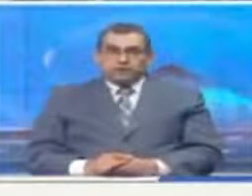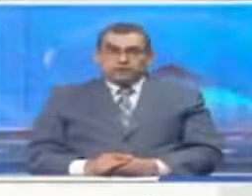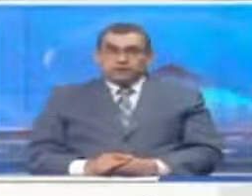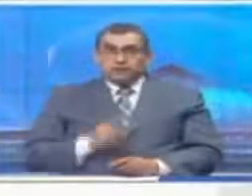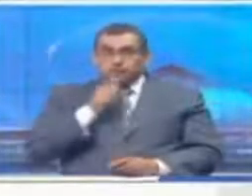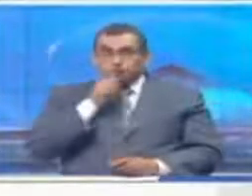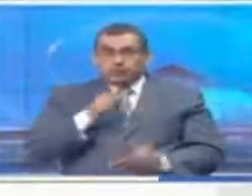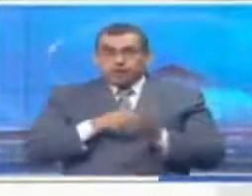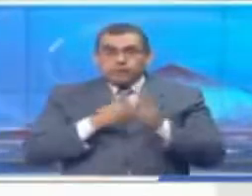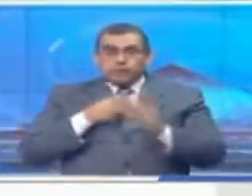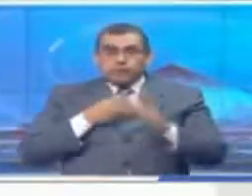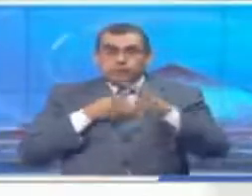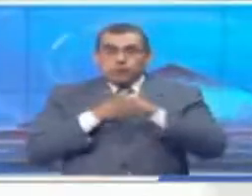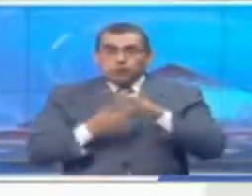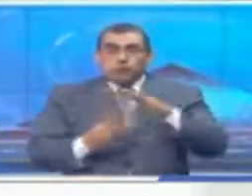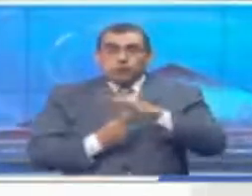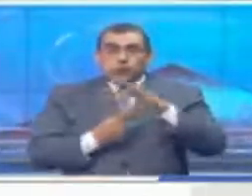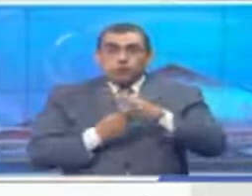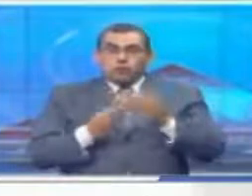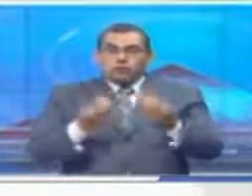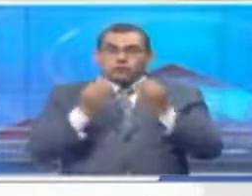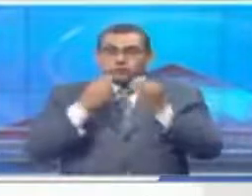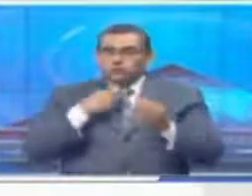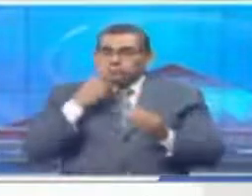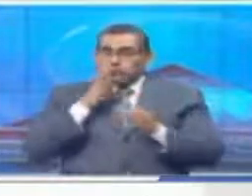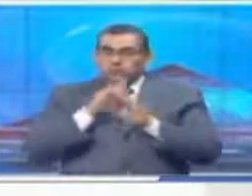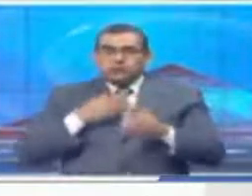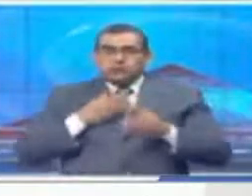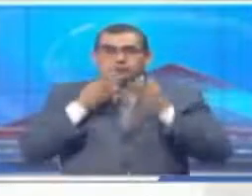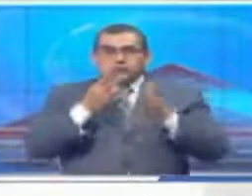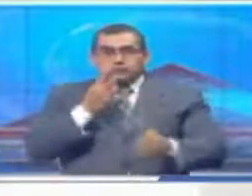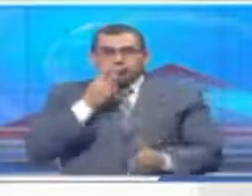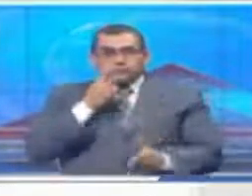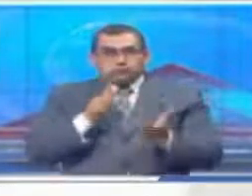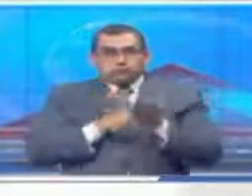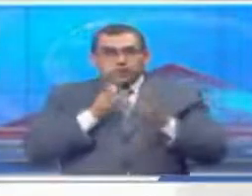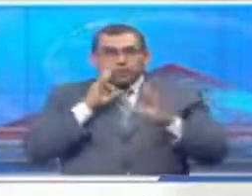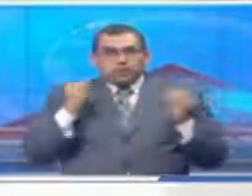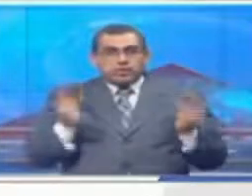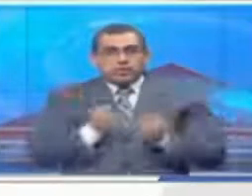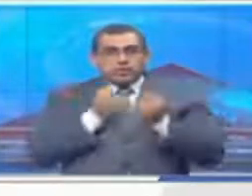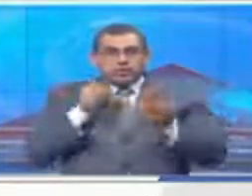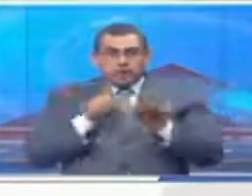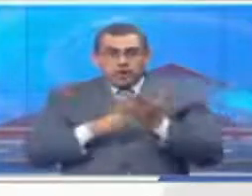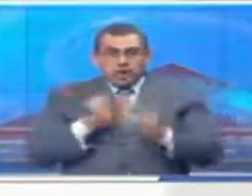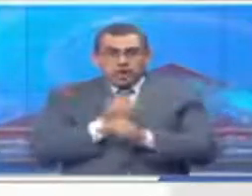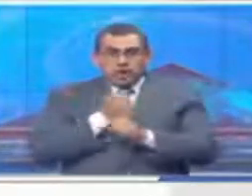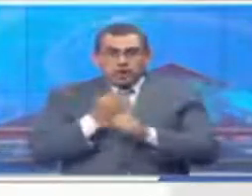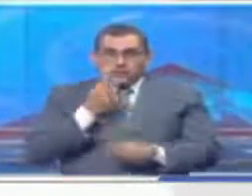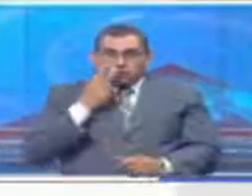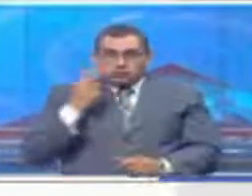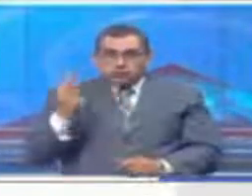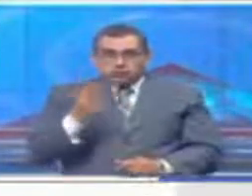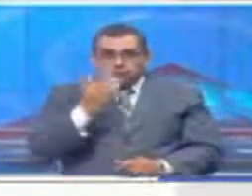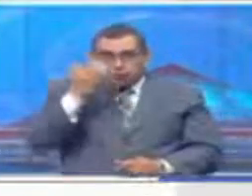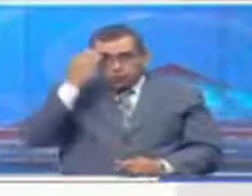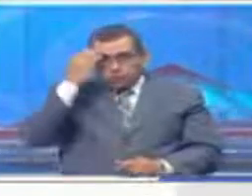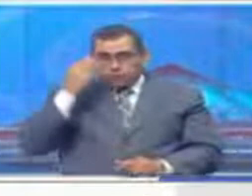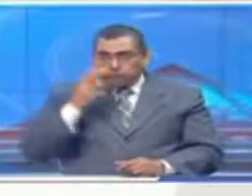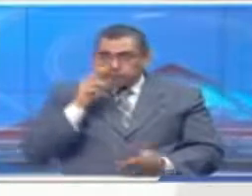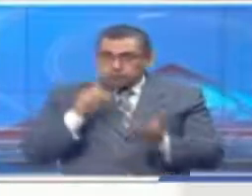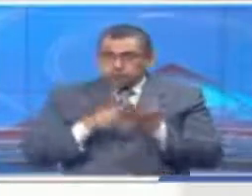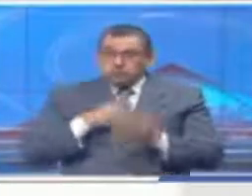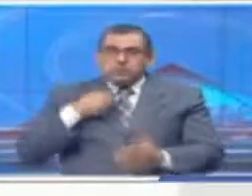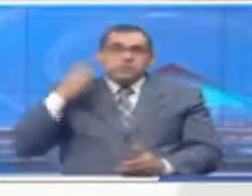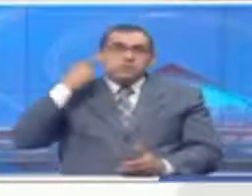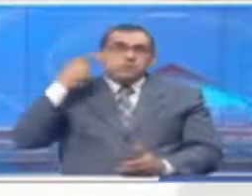بعد ما خدنا المحاضرات وجينا شفنا التدريبات العملية، فعلا عرفت قد ايه احنا في